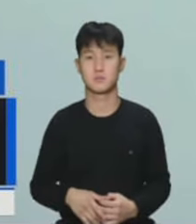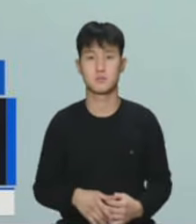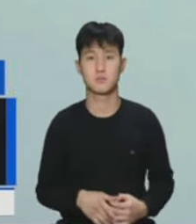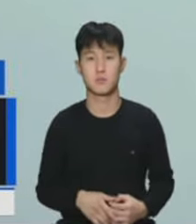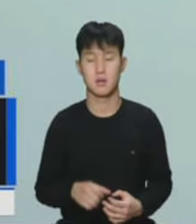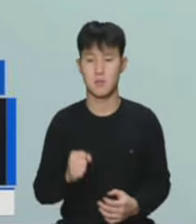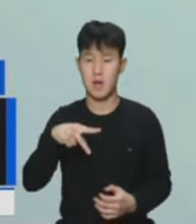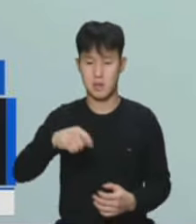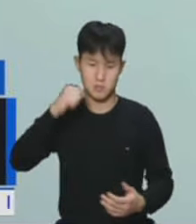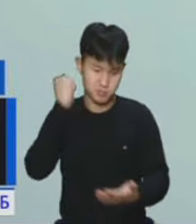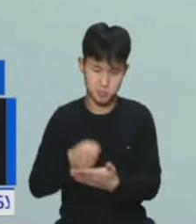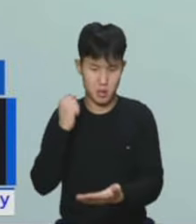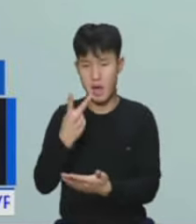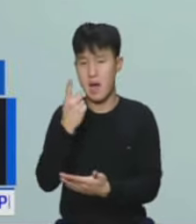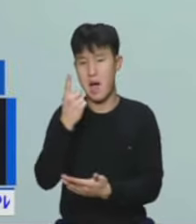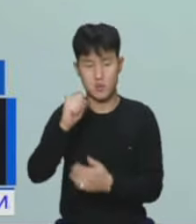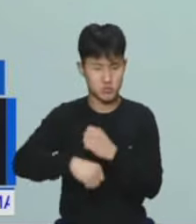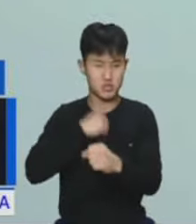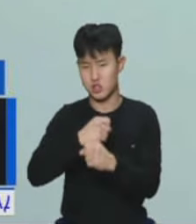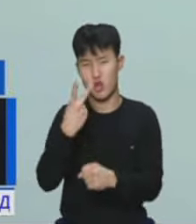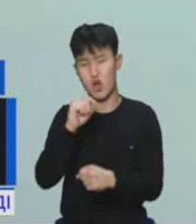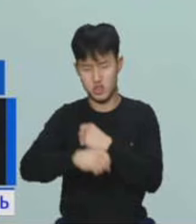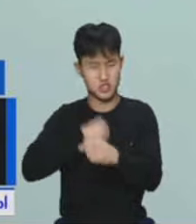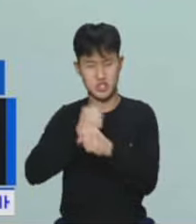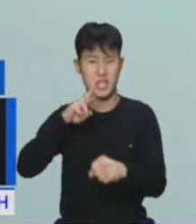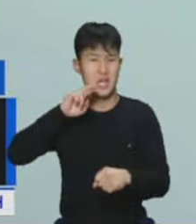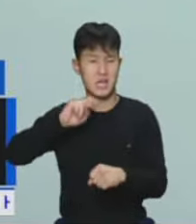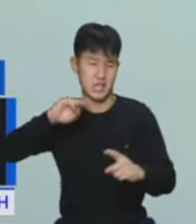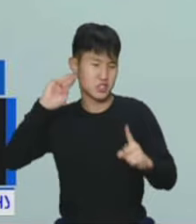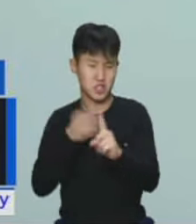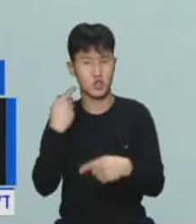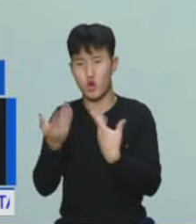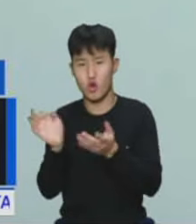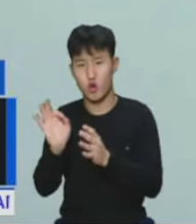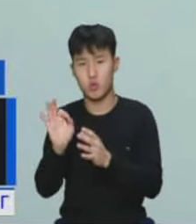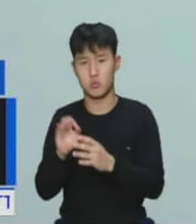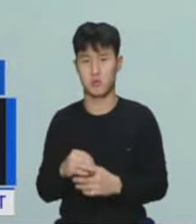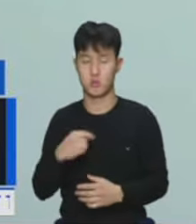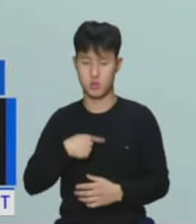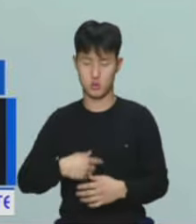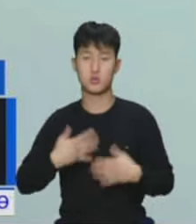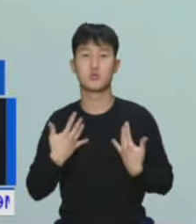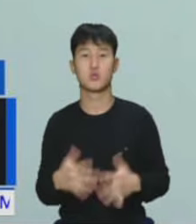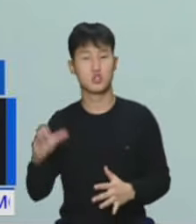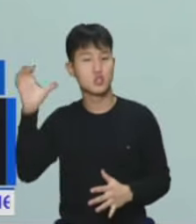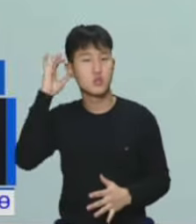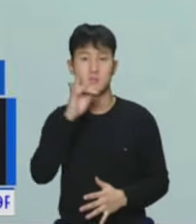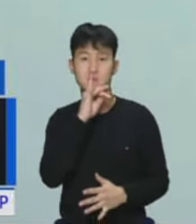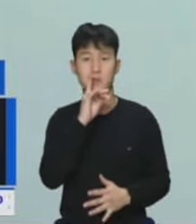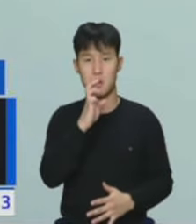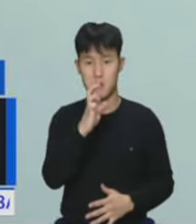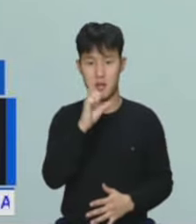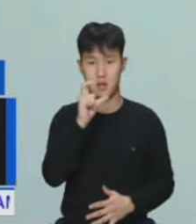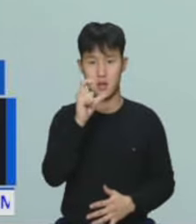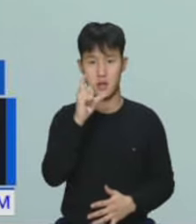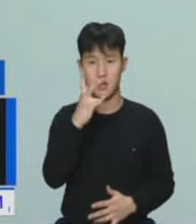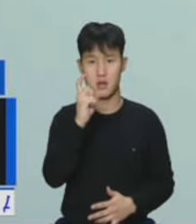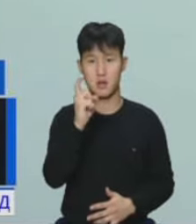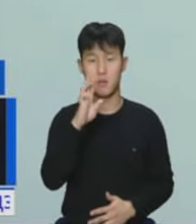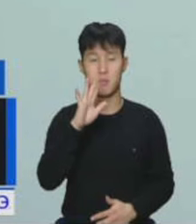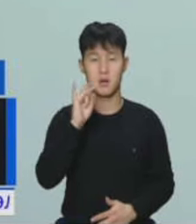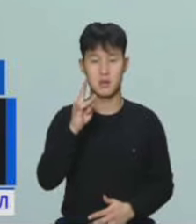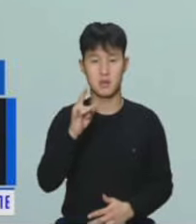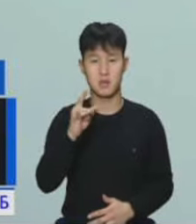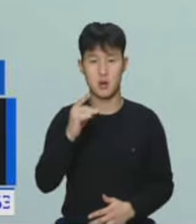тэрийг 10 жилээр юм 20 жилээр өгөхгүй. Тэгэхээр БНК 2 худлаа ярьж байгаа энэ явдлыг засаж ирэх